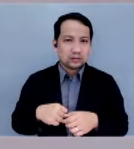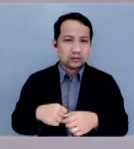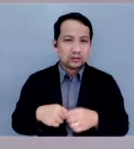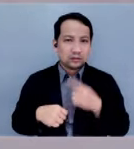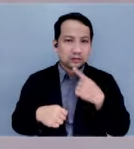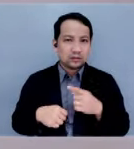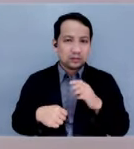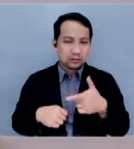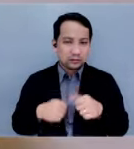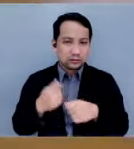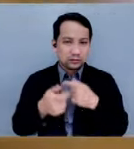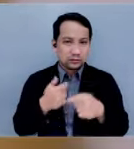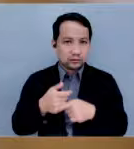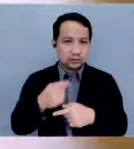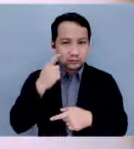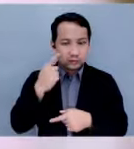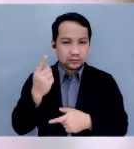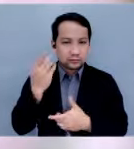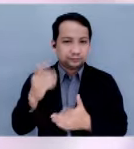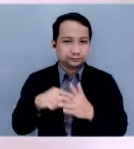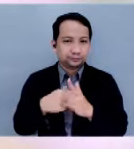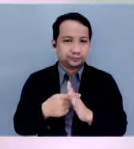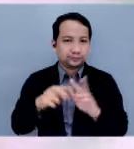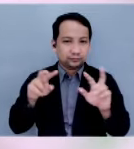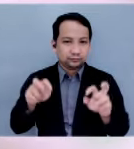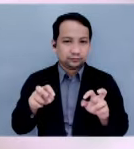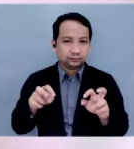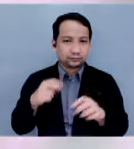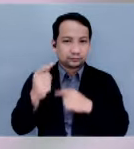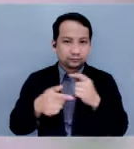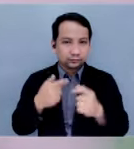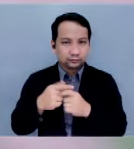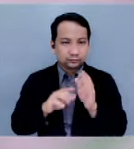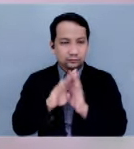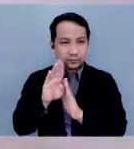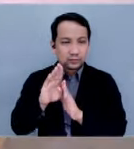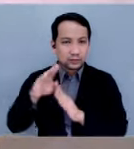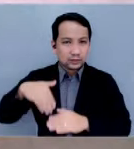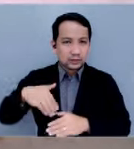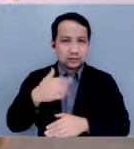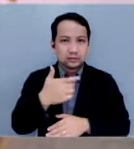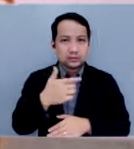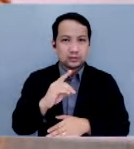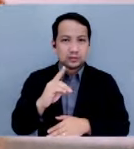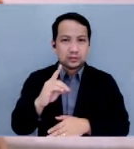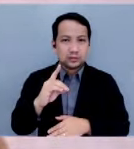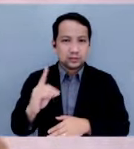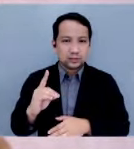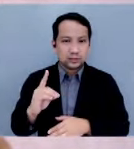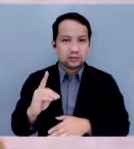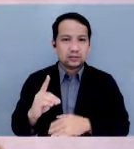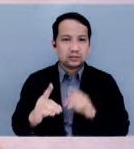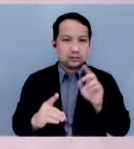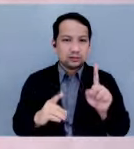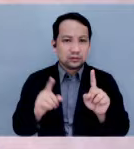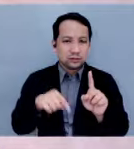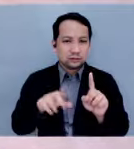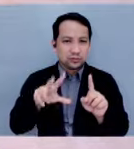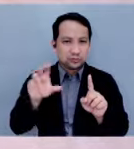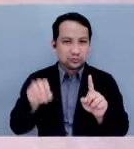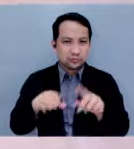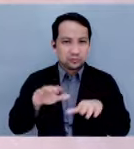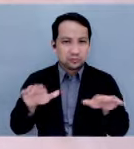disorder naman ni Itoy, nagdulot ng tinatawag na Global Developmental Delay o GDD. 1-3% ng mga bata